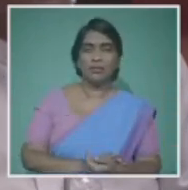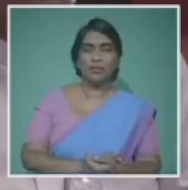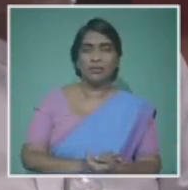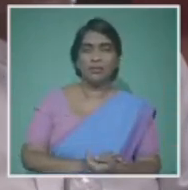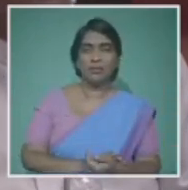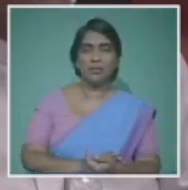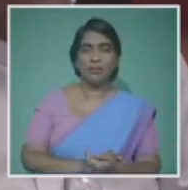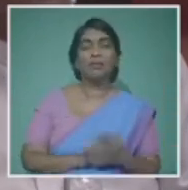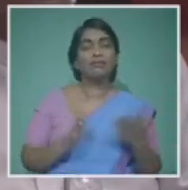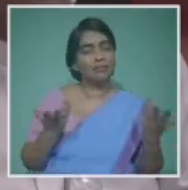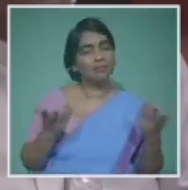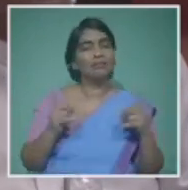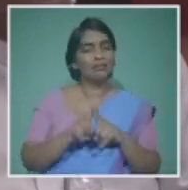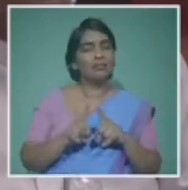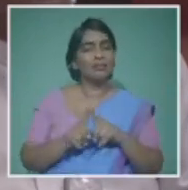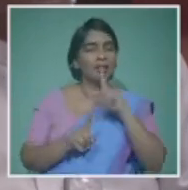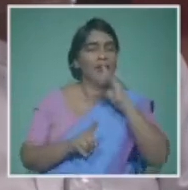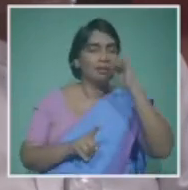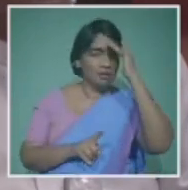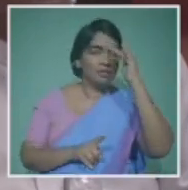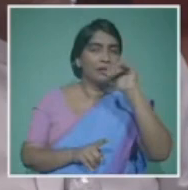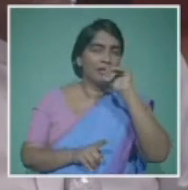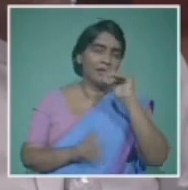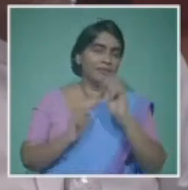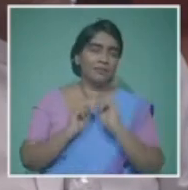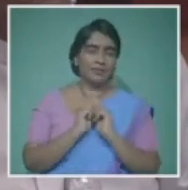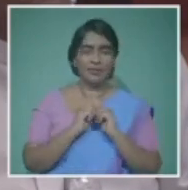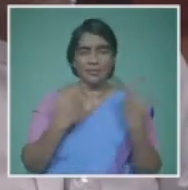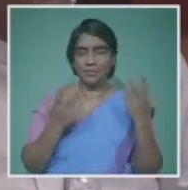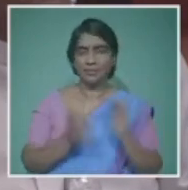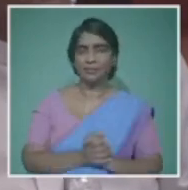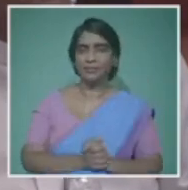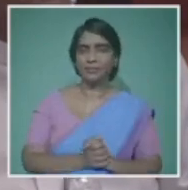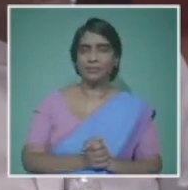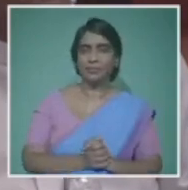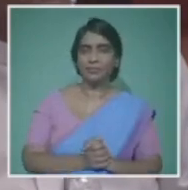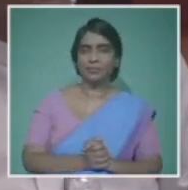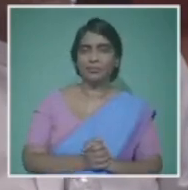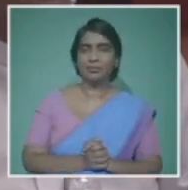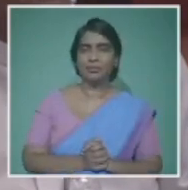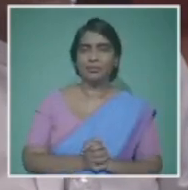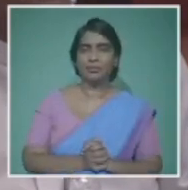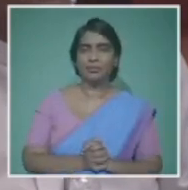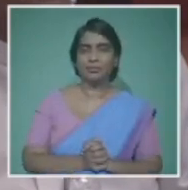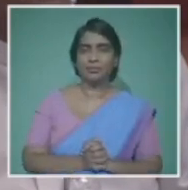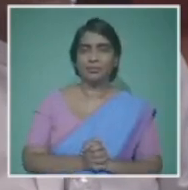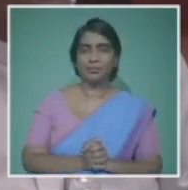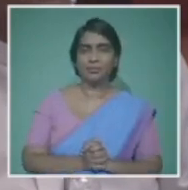Oh, kata apa? Kata dia ke tu benda tiada kapan deh. Itu kata